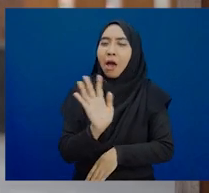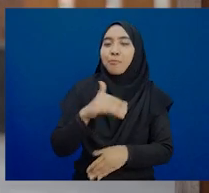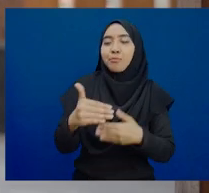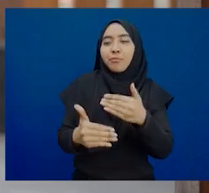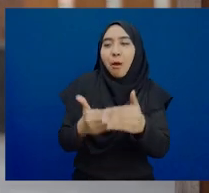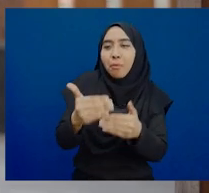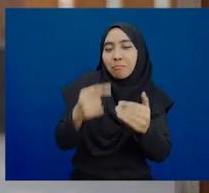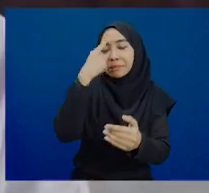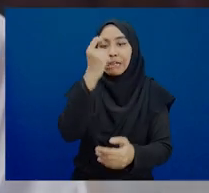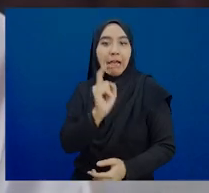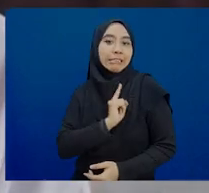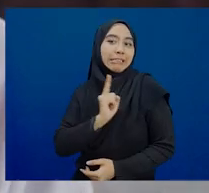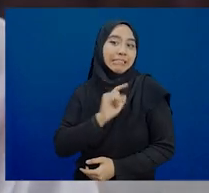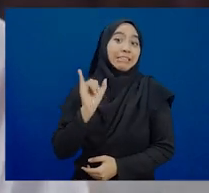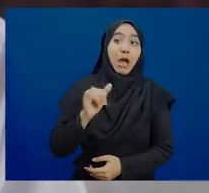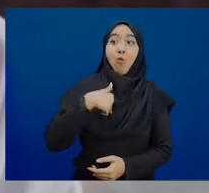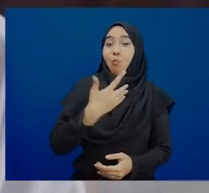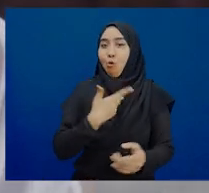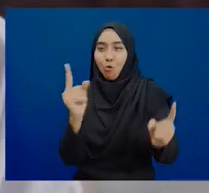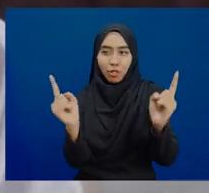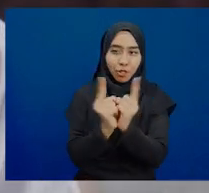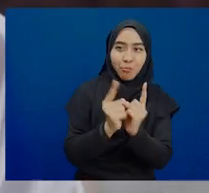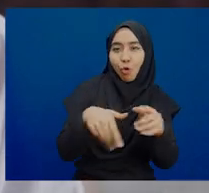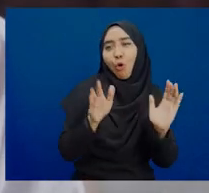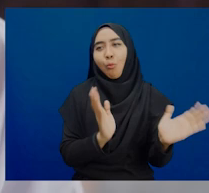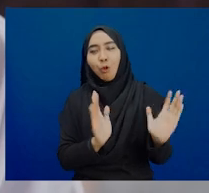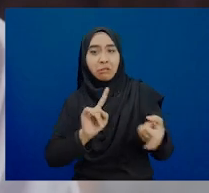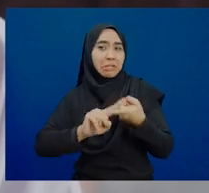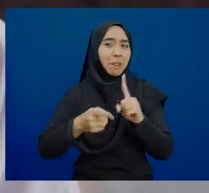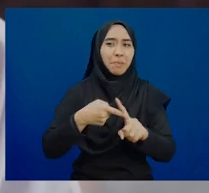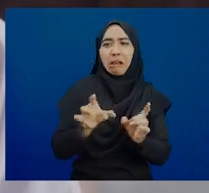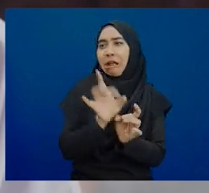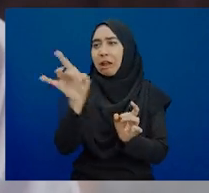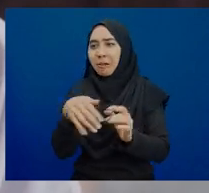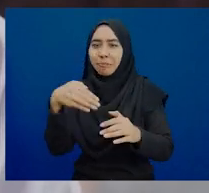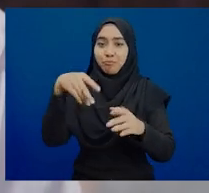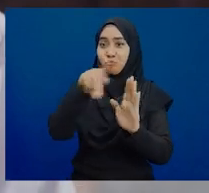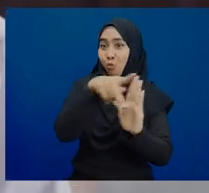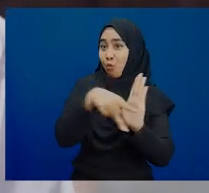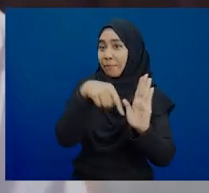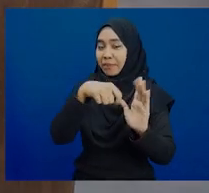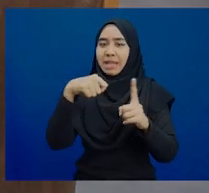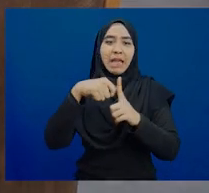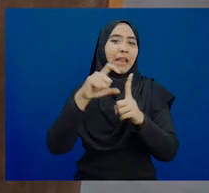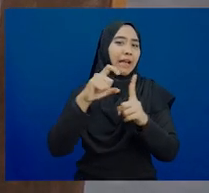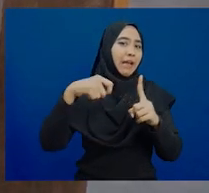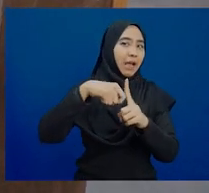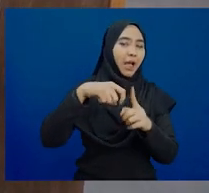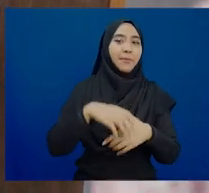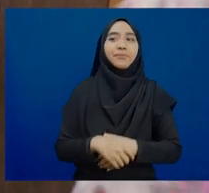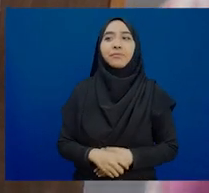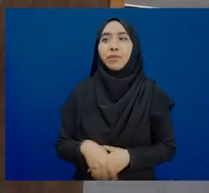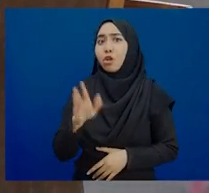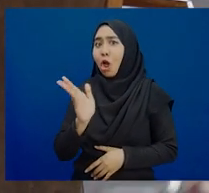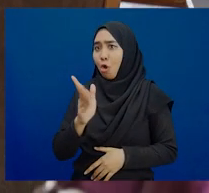juga berani berkumpul, terinspirasi dengan teman yang lain mau bergabung dengan KDK itu di kelurahan.